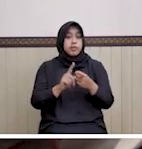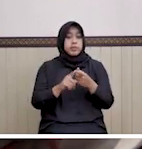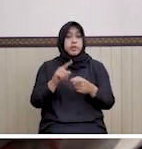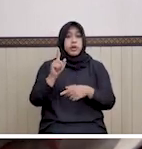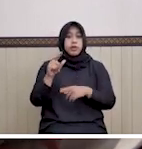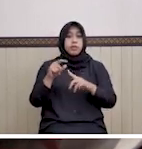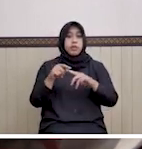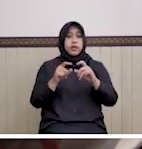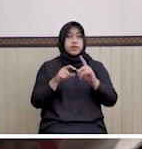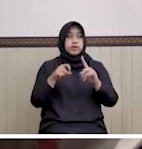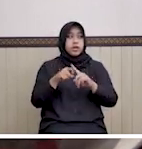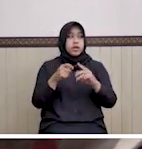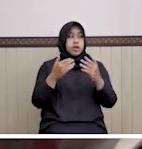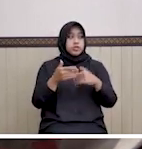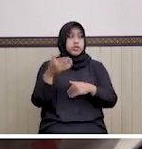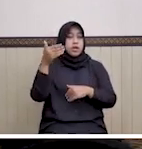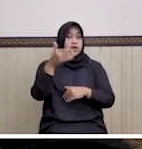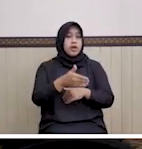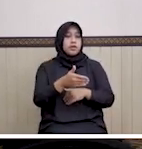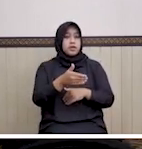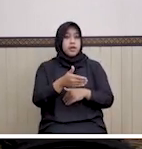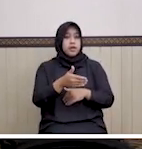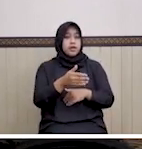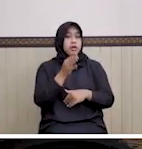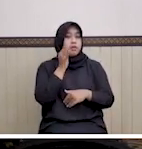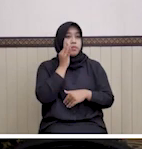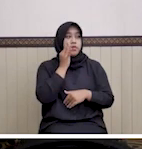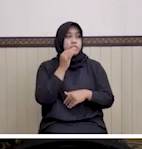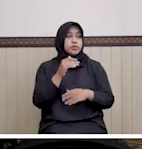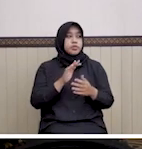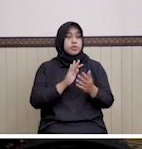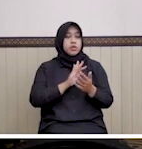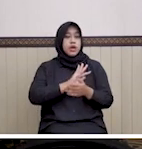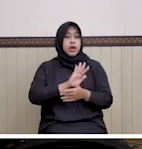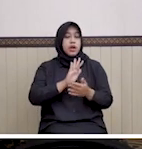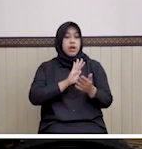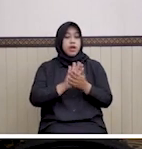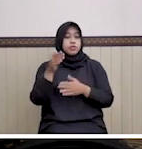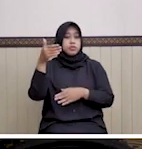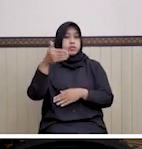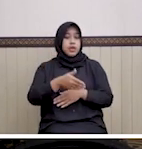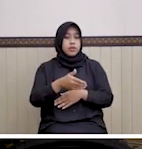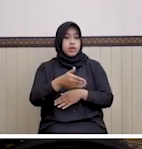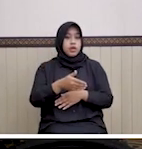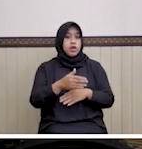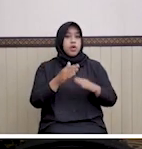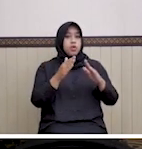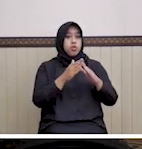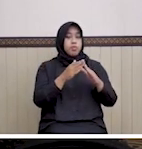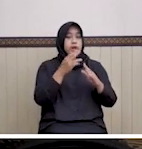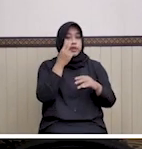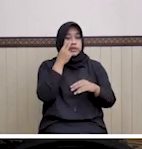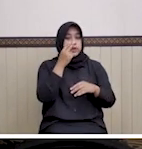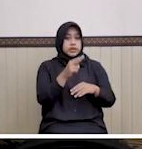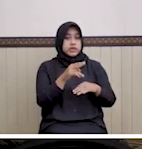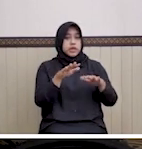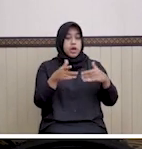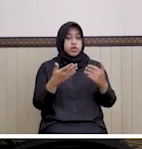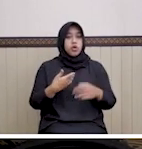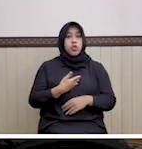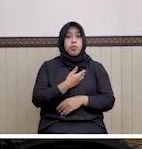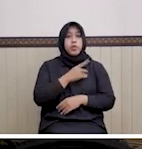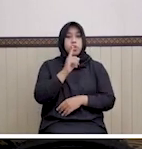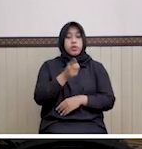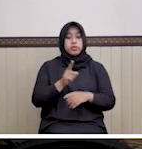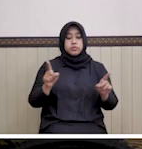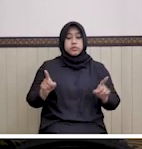lpsk itu sudah nongkrong di warung kata-katanya sudah sampai di rumah saksi atau korban yang harus diberikan